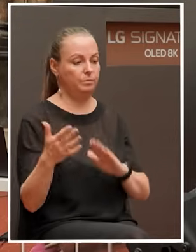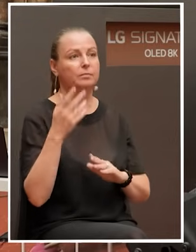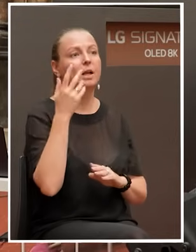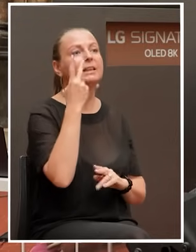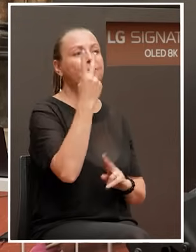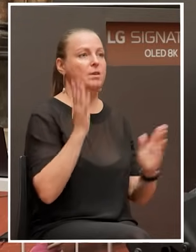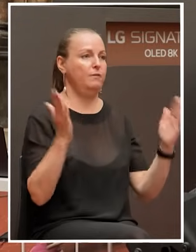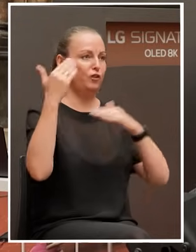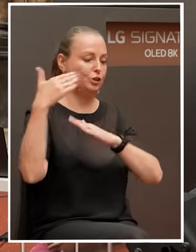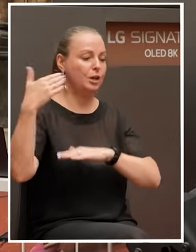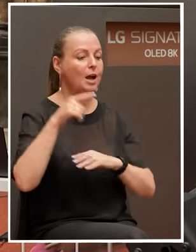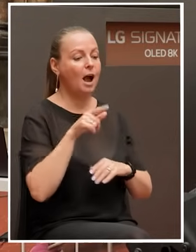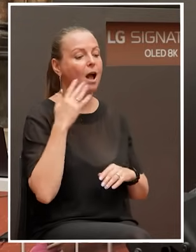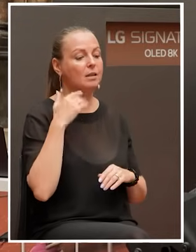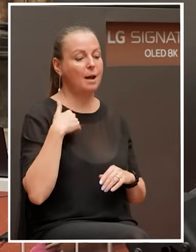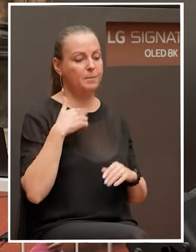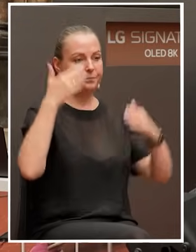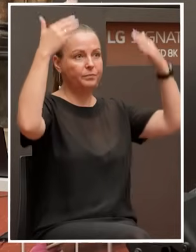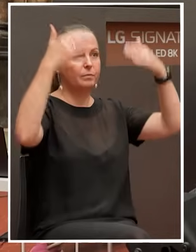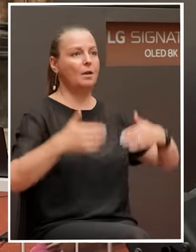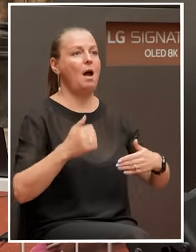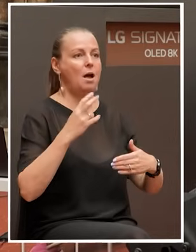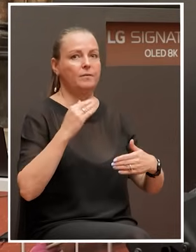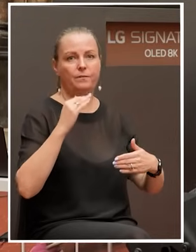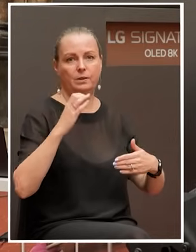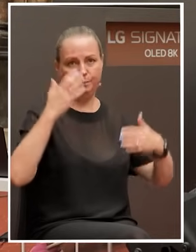две, когда собор воспринимается анфас.